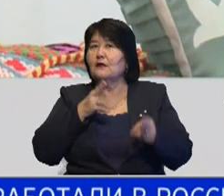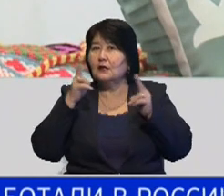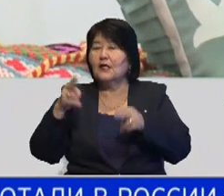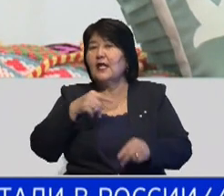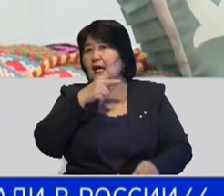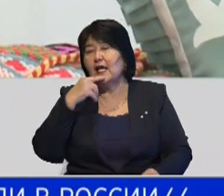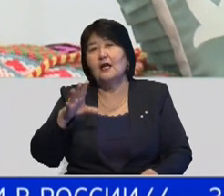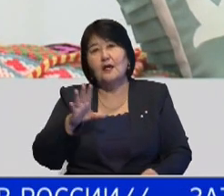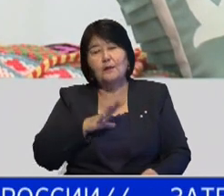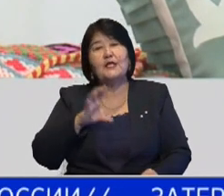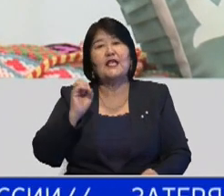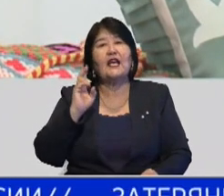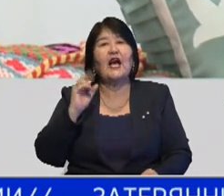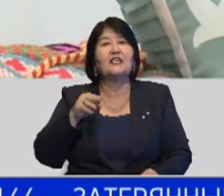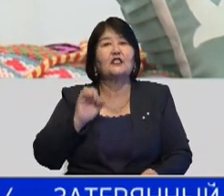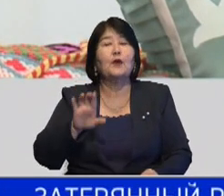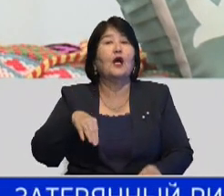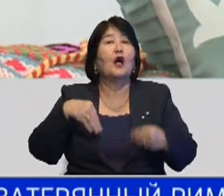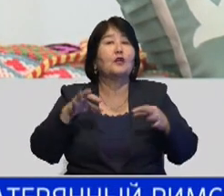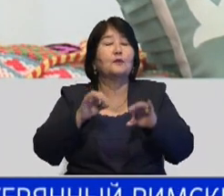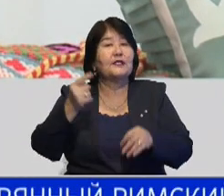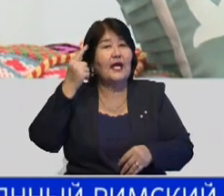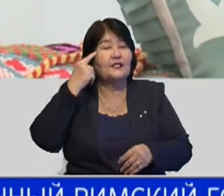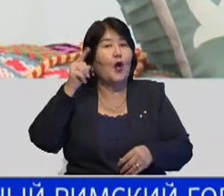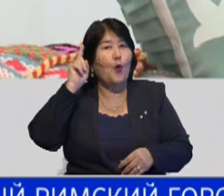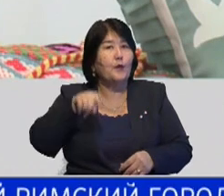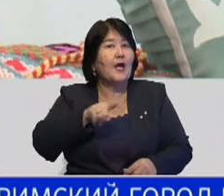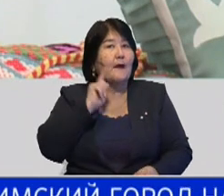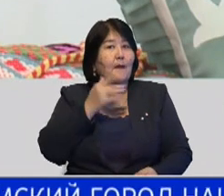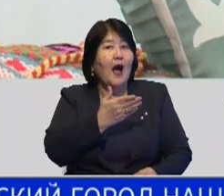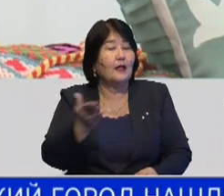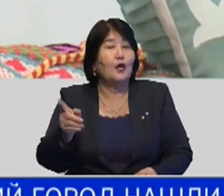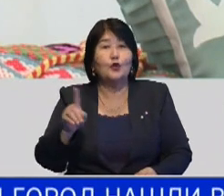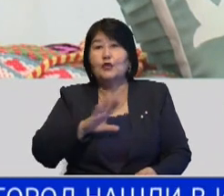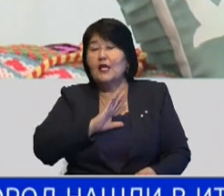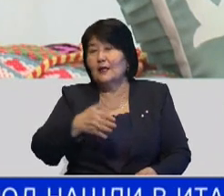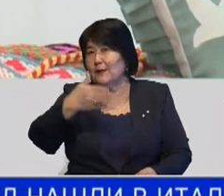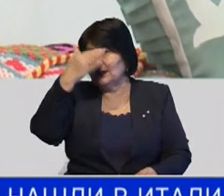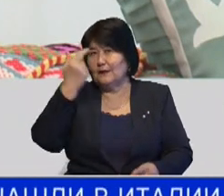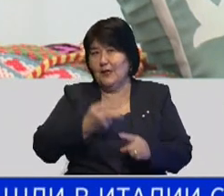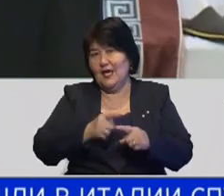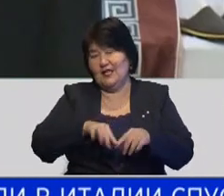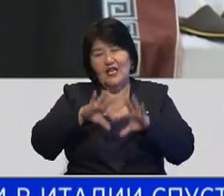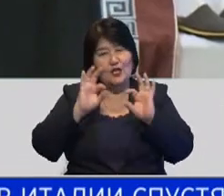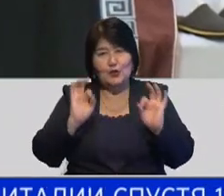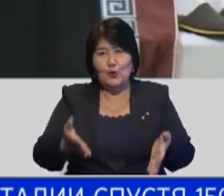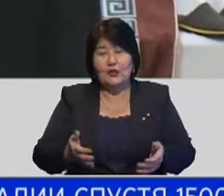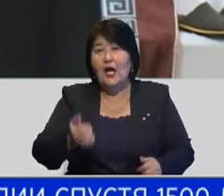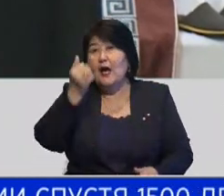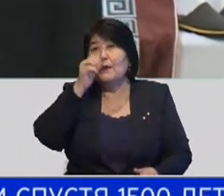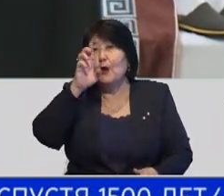В России были в Екатеринбурге. Хочу передавать свои знания и умения молодым, чтобы не было забыто это искусство.